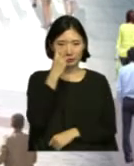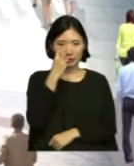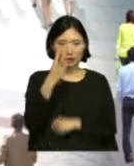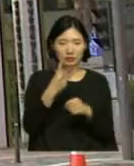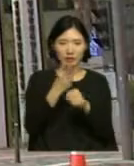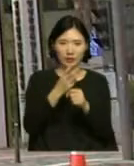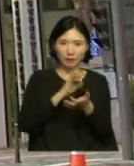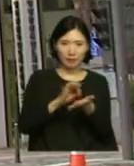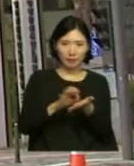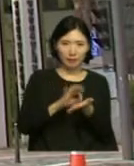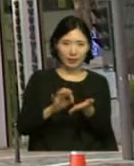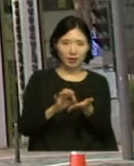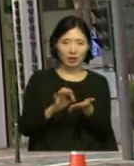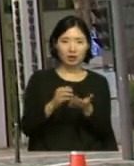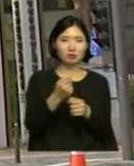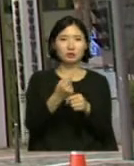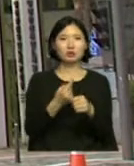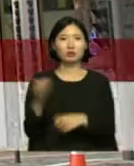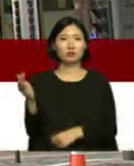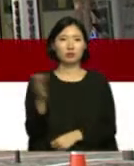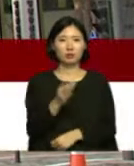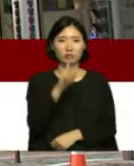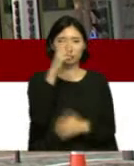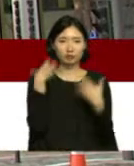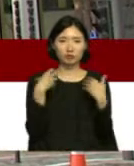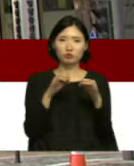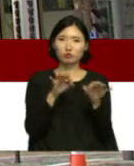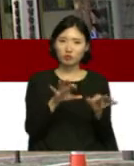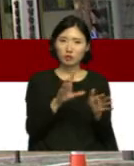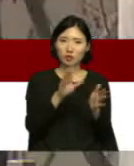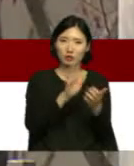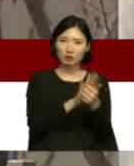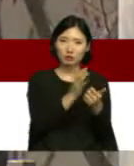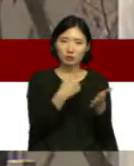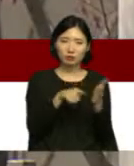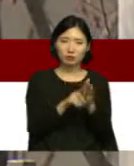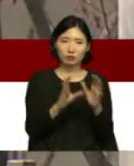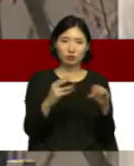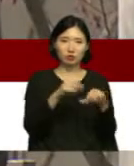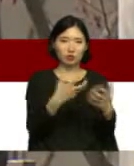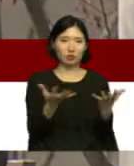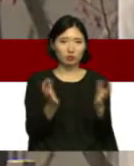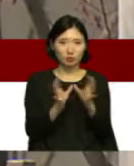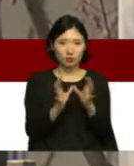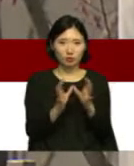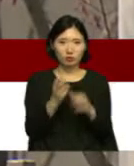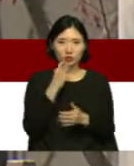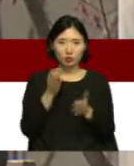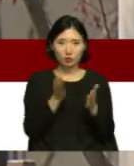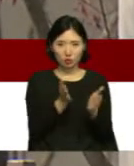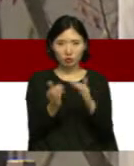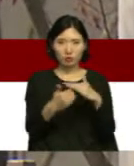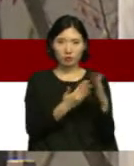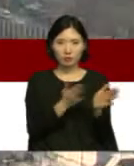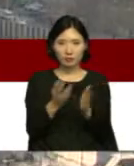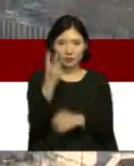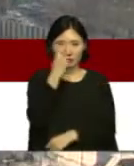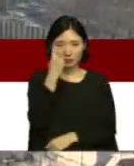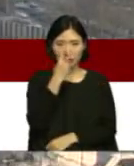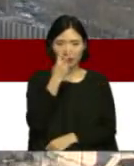허비 했는데 지난해 부턴 정부의 투자 지원을 위한 국토교통부에 수도권 정비 위원회 심의에서